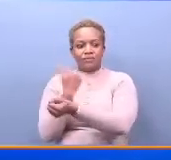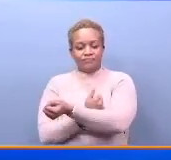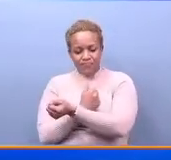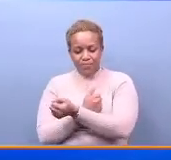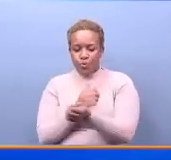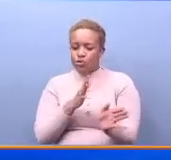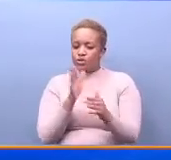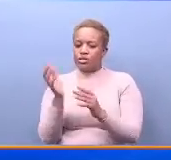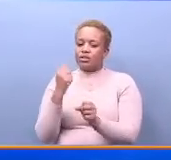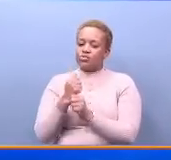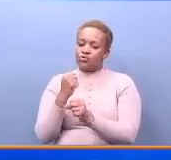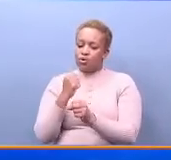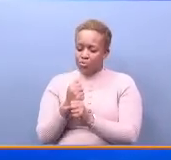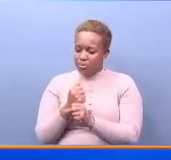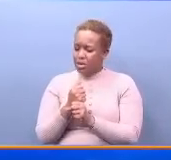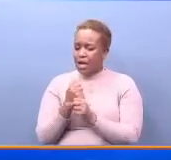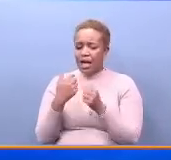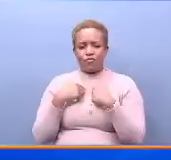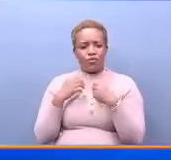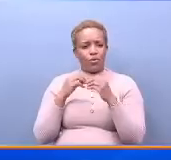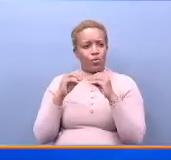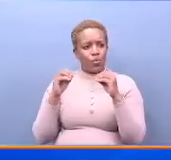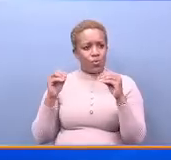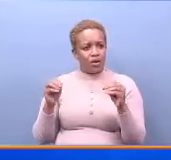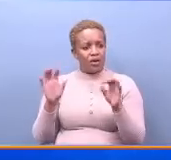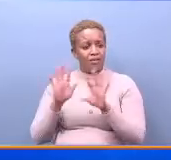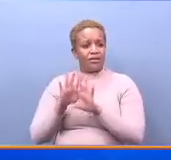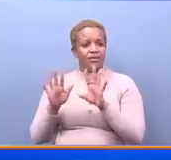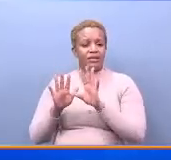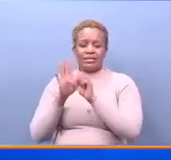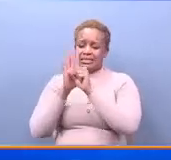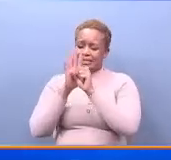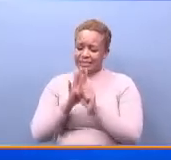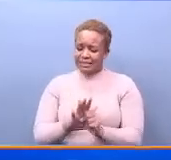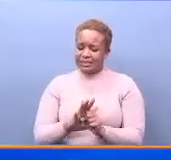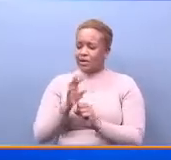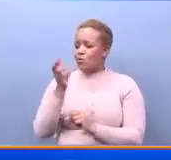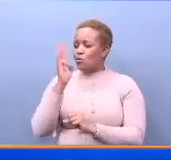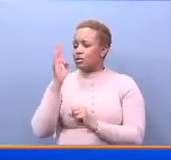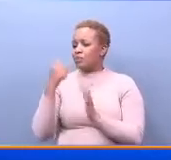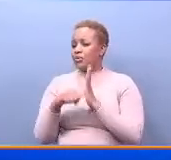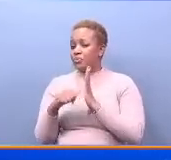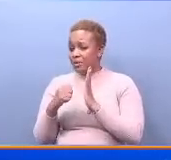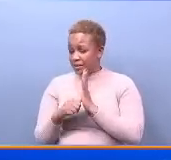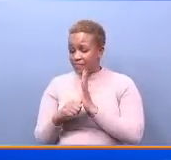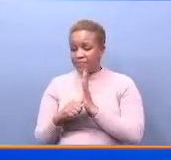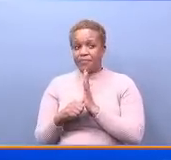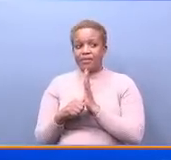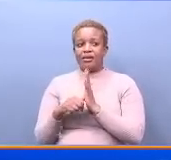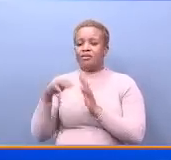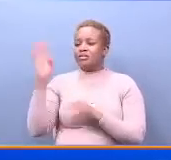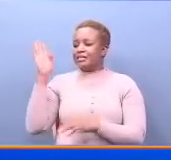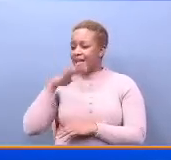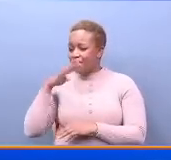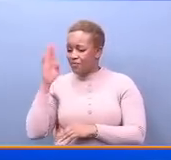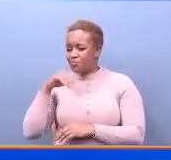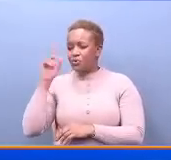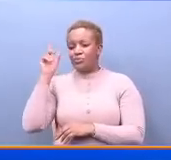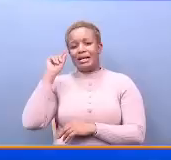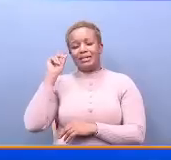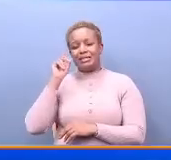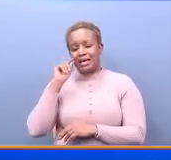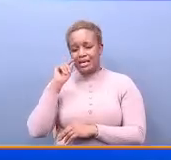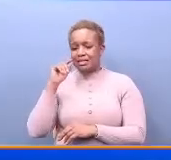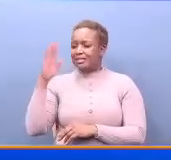za kazi zimepanwa kwa ubaguzi. Tena zimepeanwa kwa ubaguzi. Mombasa kuna shida ya maji imezungukwa na bahari. Mombasa ni chafu. Mombasa kuna shida